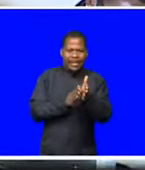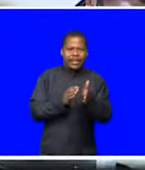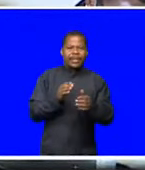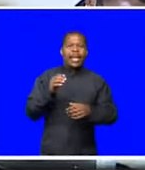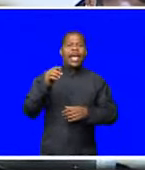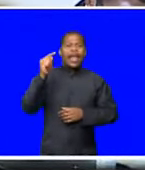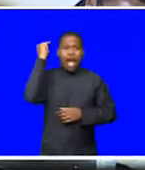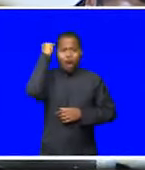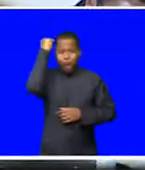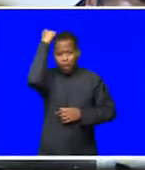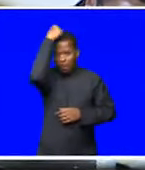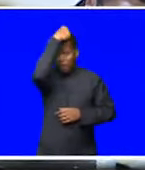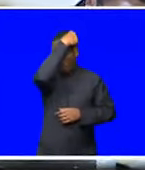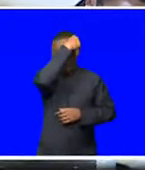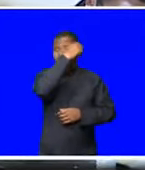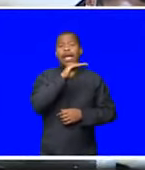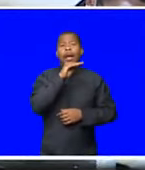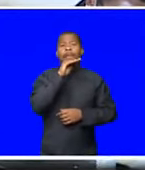bakhulume tinto